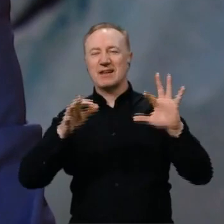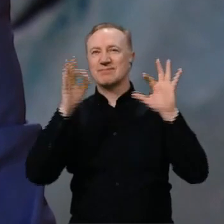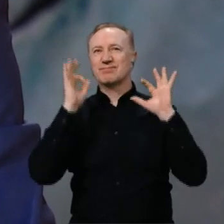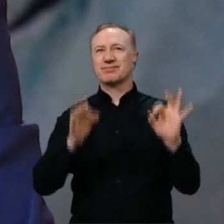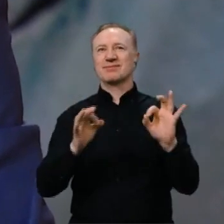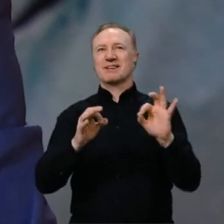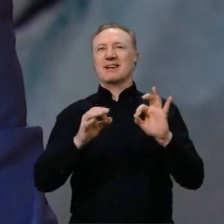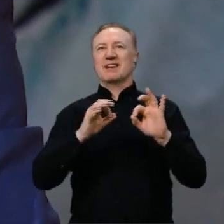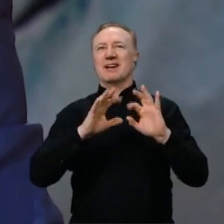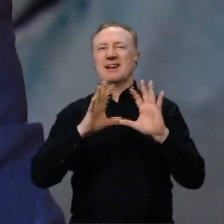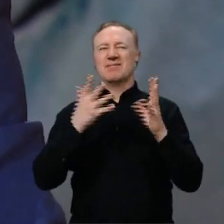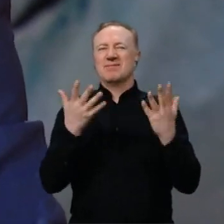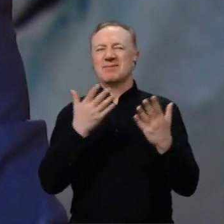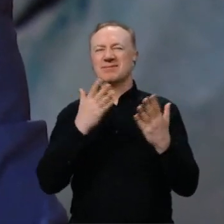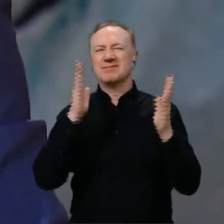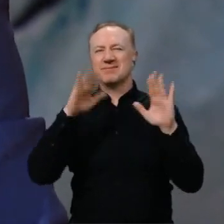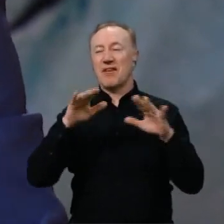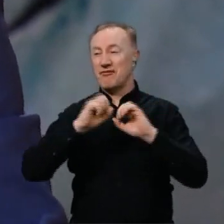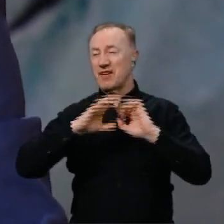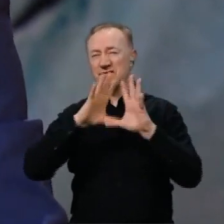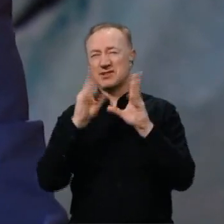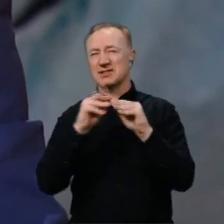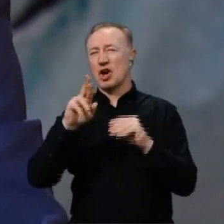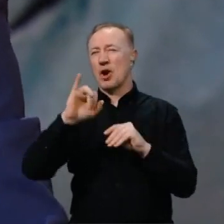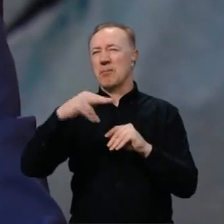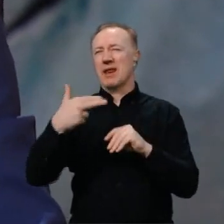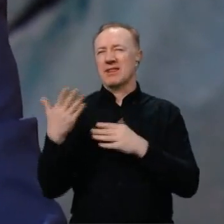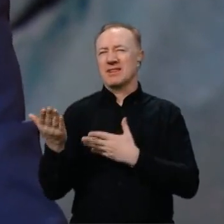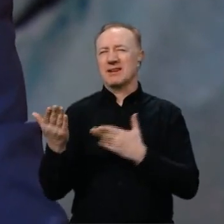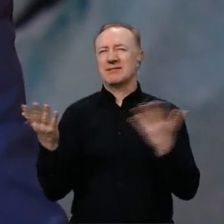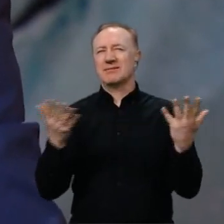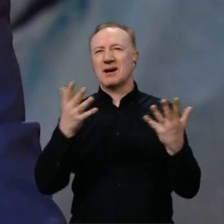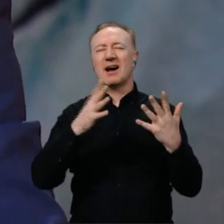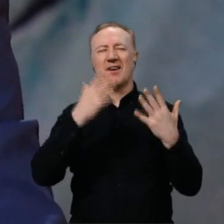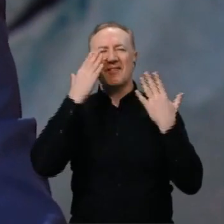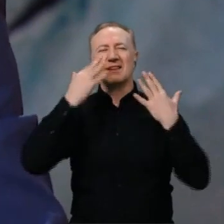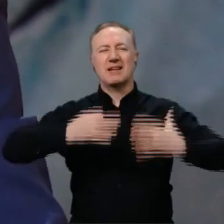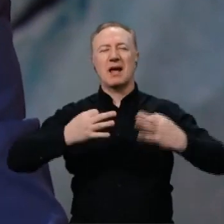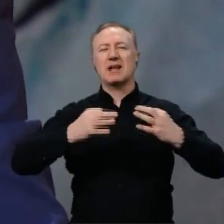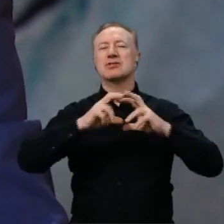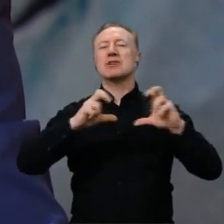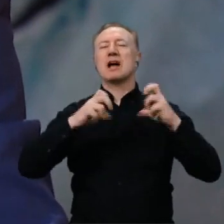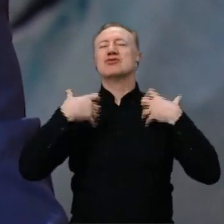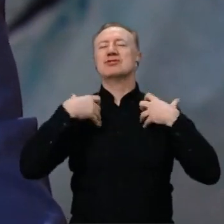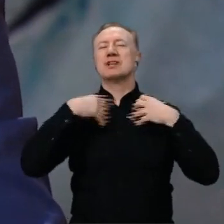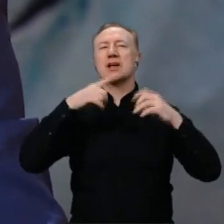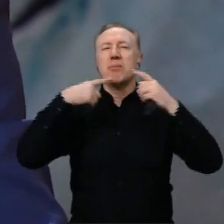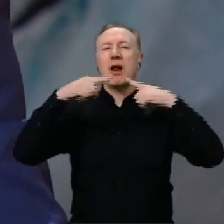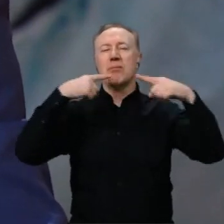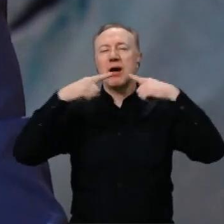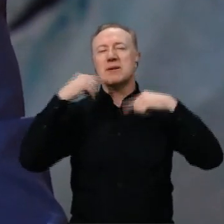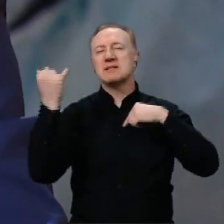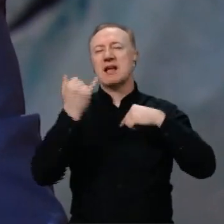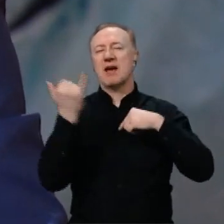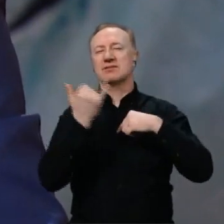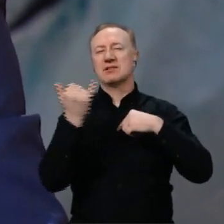doszczętnie, dlatego myślę, że nie ma takiego tematu. Wiemy, w jakich czasach żyjemy i te zawsze ploteczki się pojawiają, spekulacje medialne,